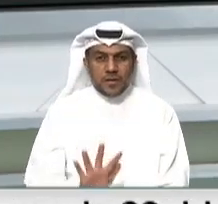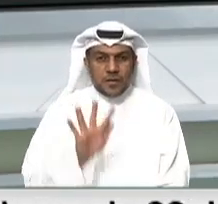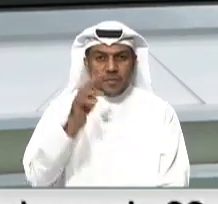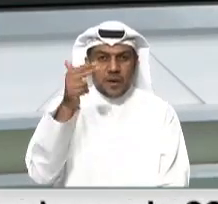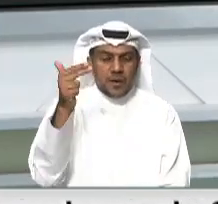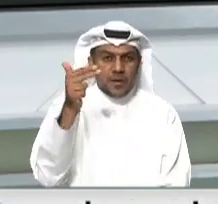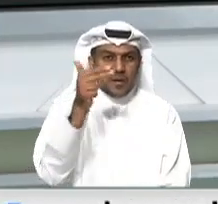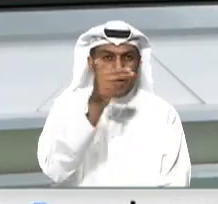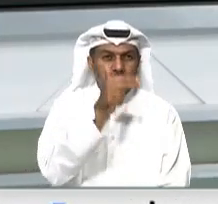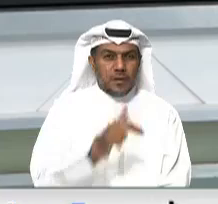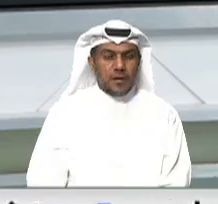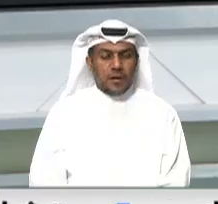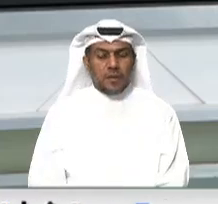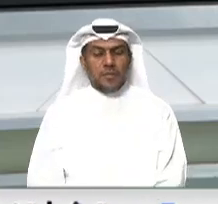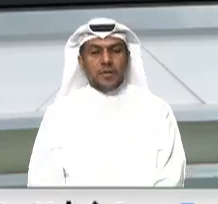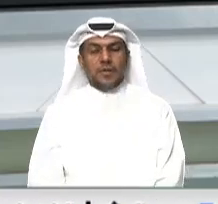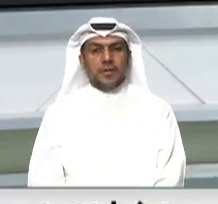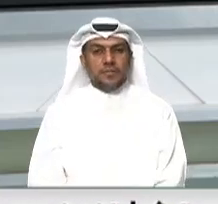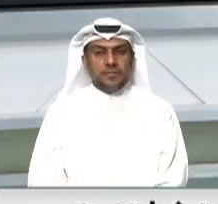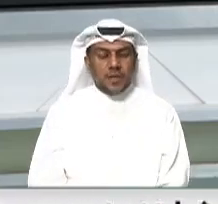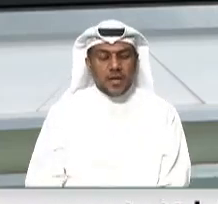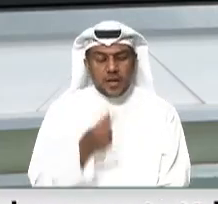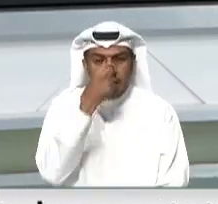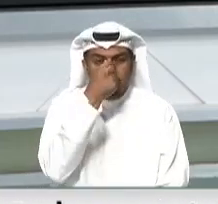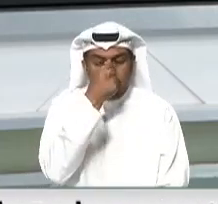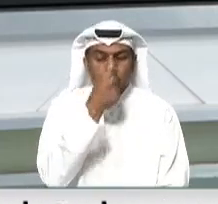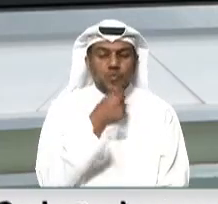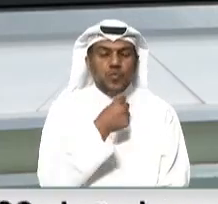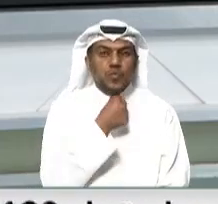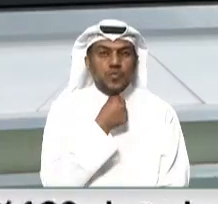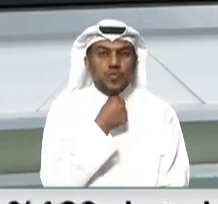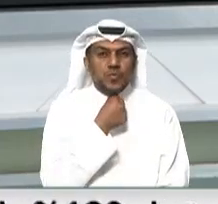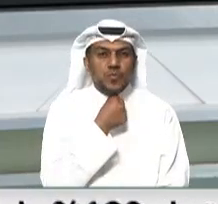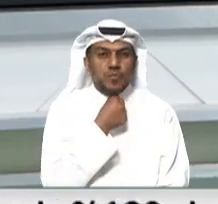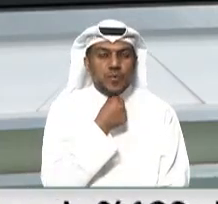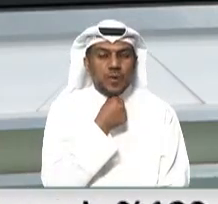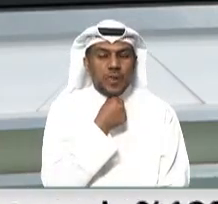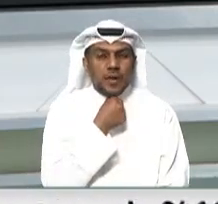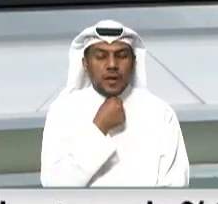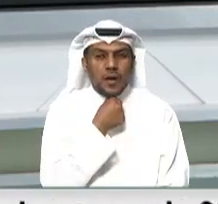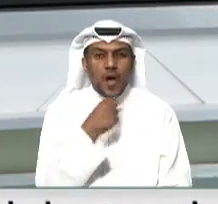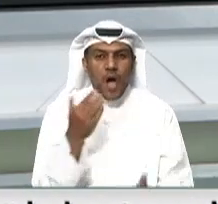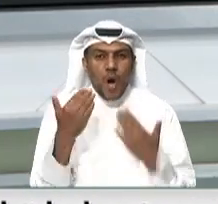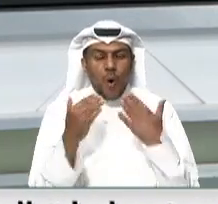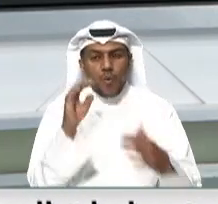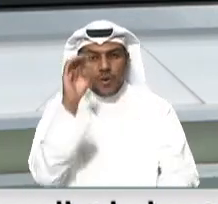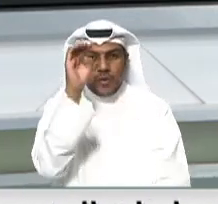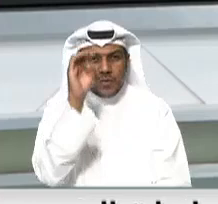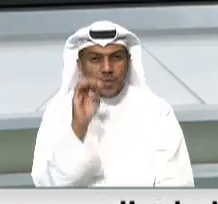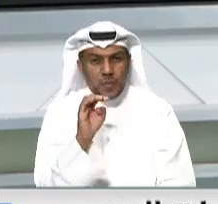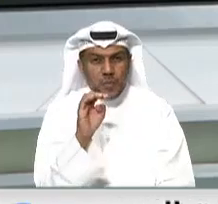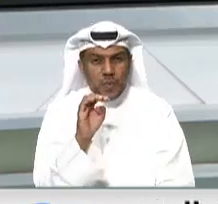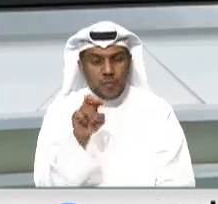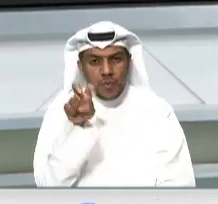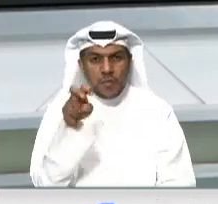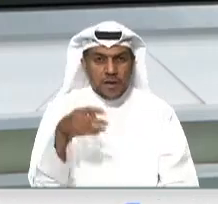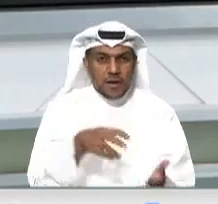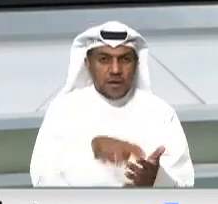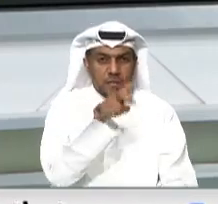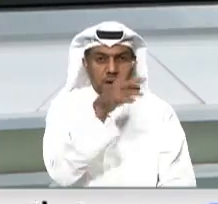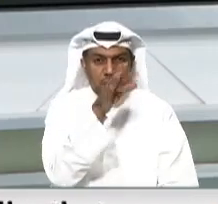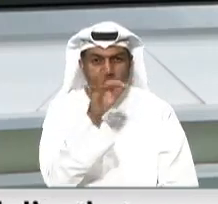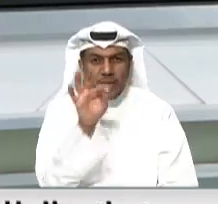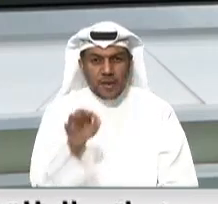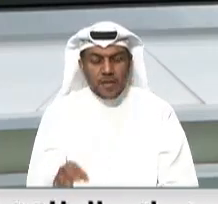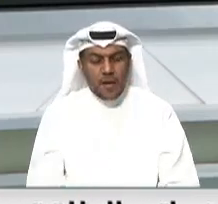الى متقلبه الاتجاه مع نهايه يوم الخميس ويوم الجمعه باذن الله بدايته يقلب الهواء الى كوس من ثمانيه الى ثمانيه وثلاثين كيلو متر في الساعه